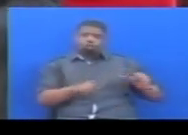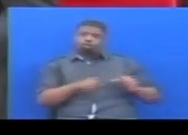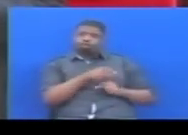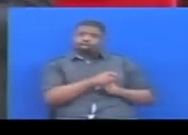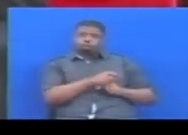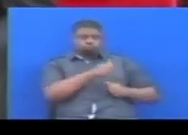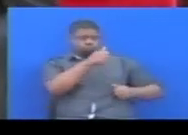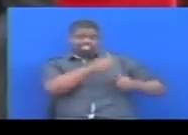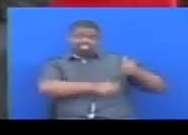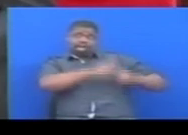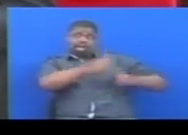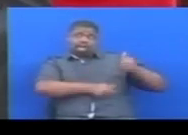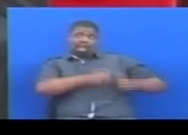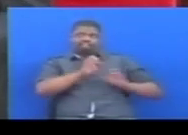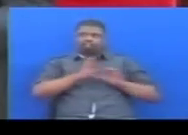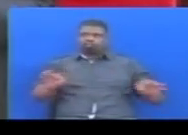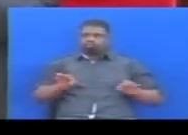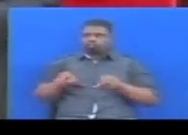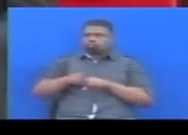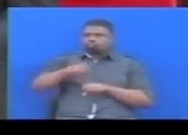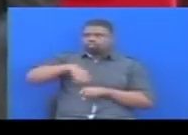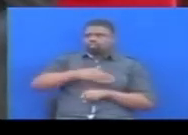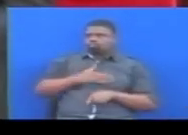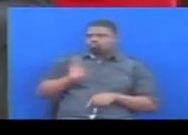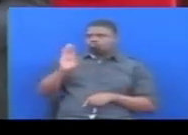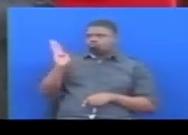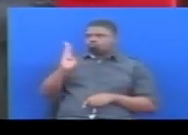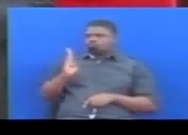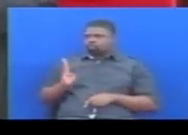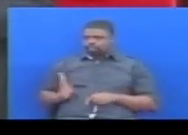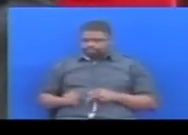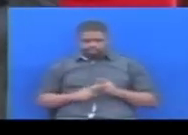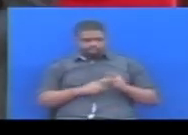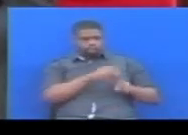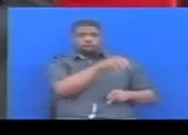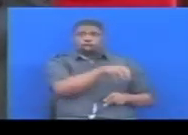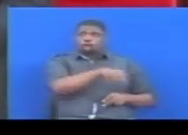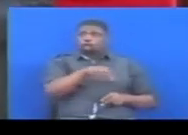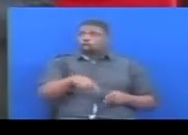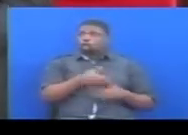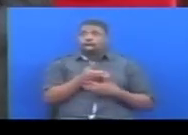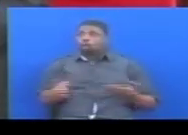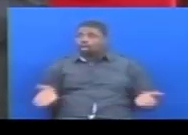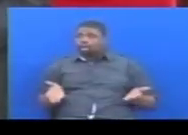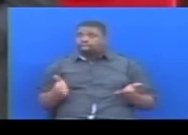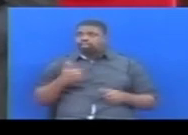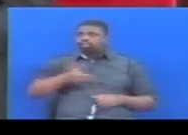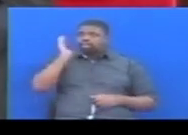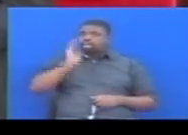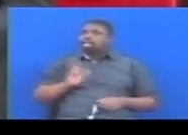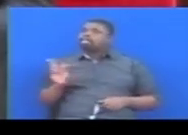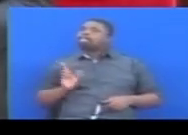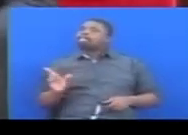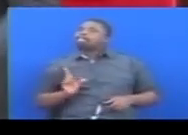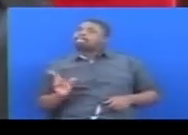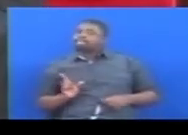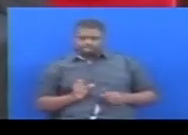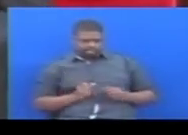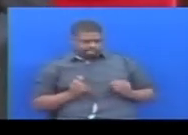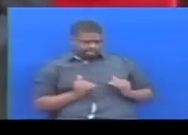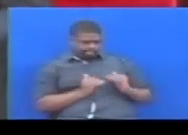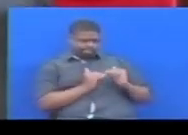kutokushindana vizuri na wenzetu wa Burundi na Kongo kwa sababu wenyewe hawana tozo hizo. Ni lini serikali itawianisha